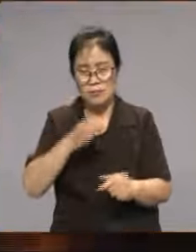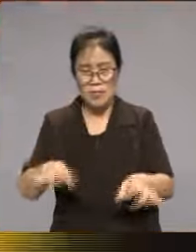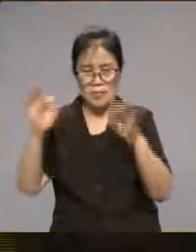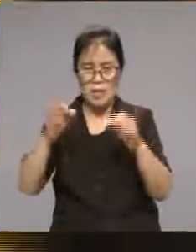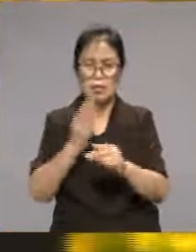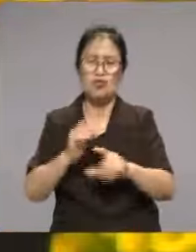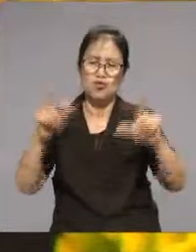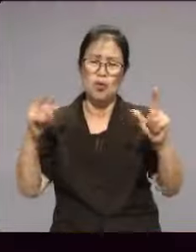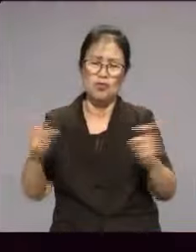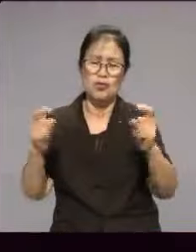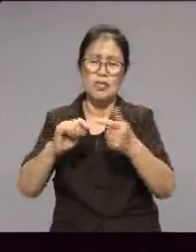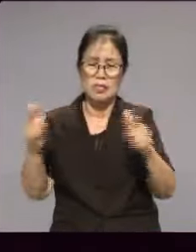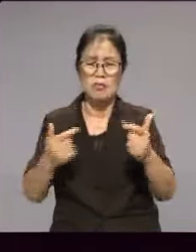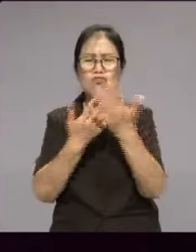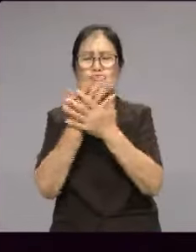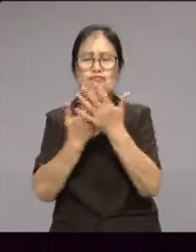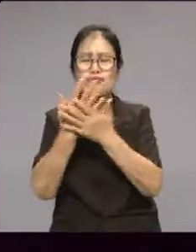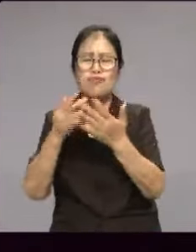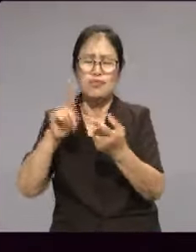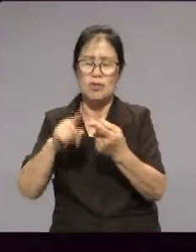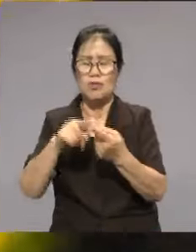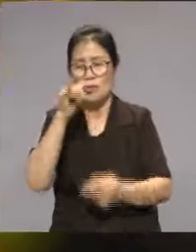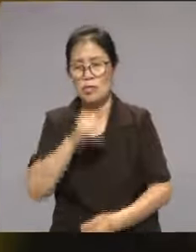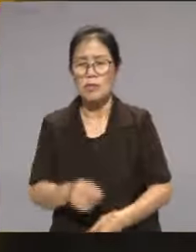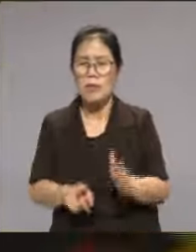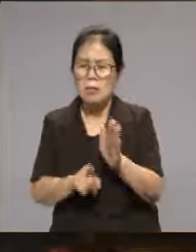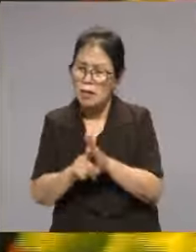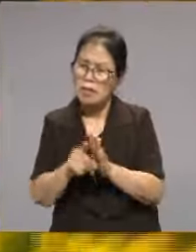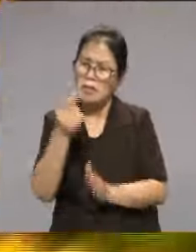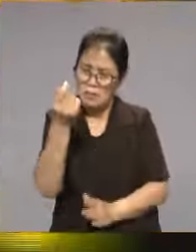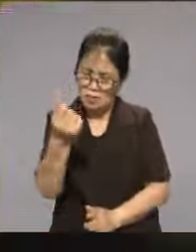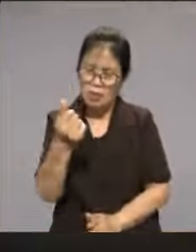등 불확실성이 여전한 만큼 반등세는